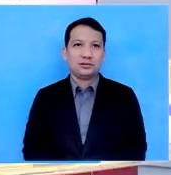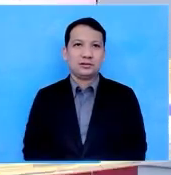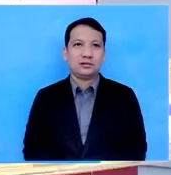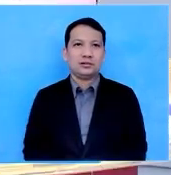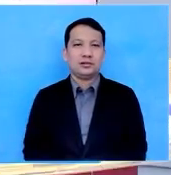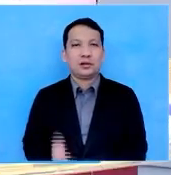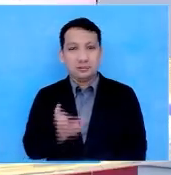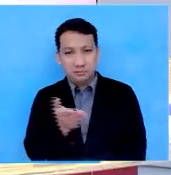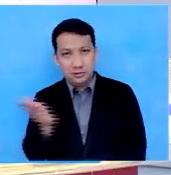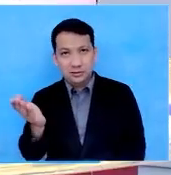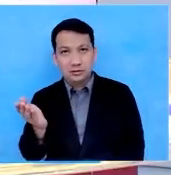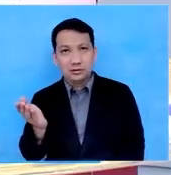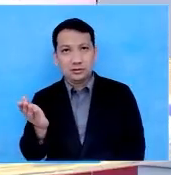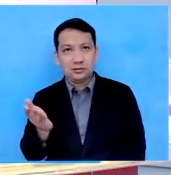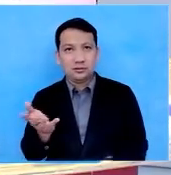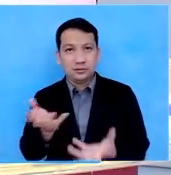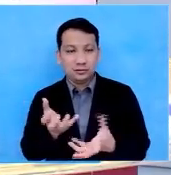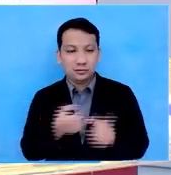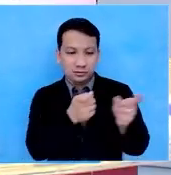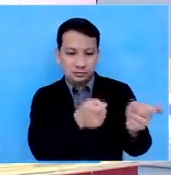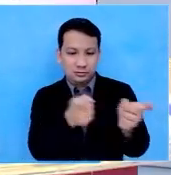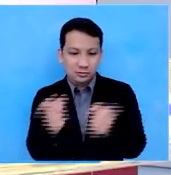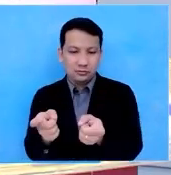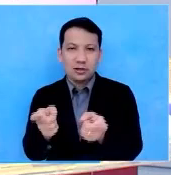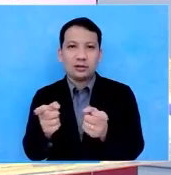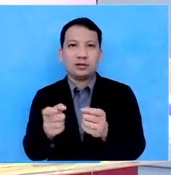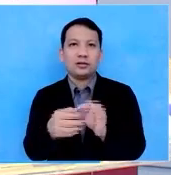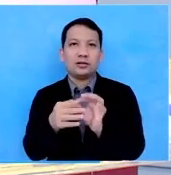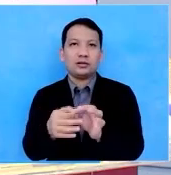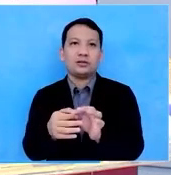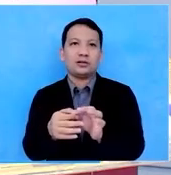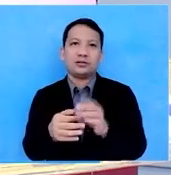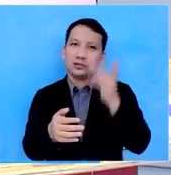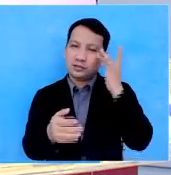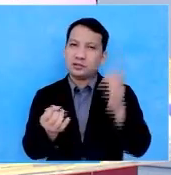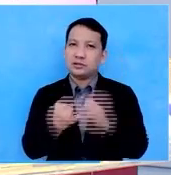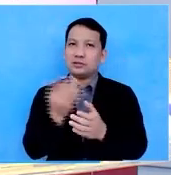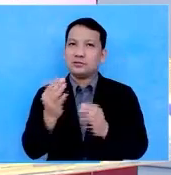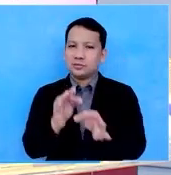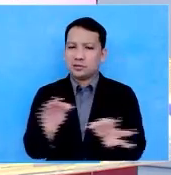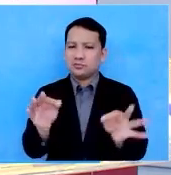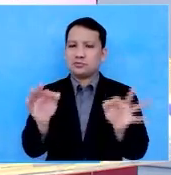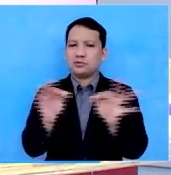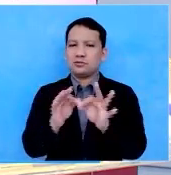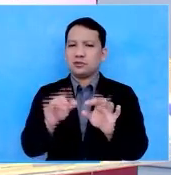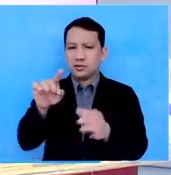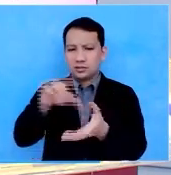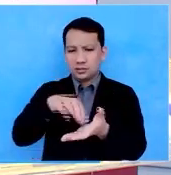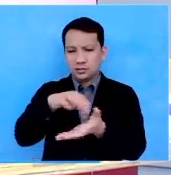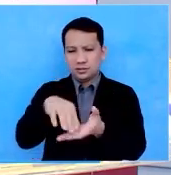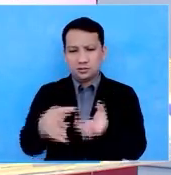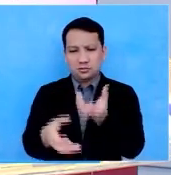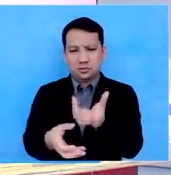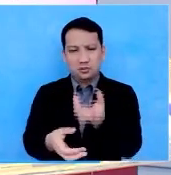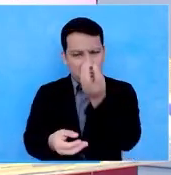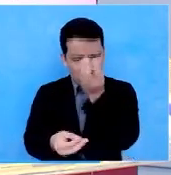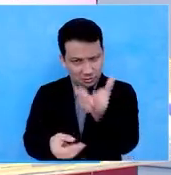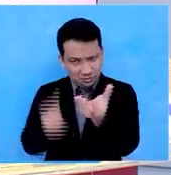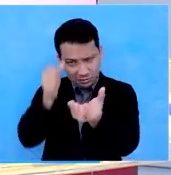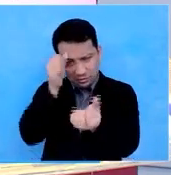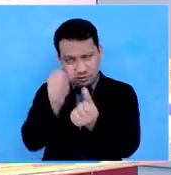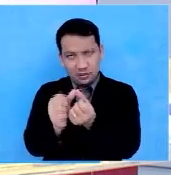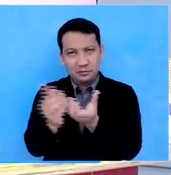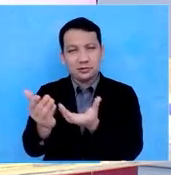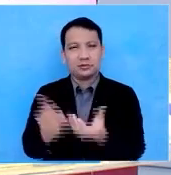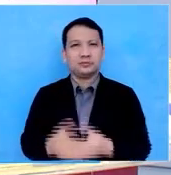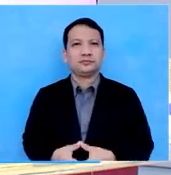dun sa mga may gustong regaluhan, it's the thought that counts. So kahit po isang cupcake lang, basta po maalala tayo, di ba, ngayong